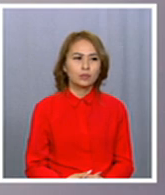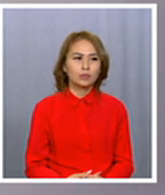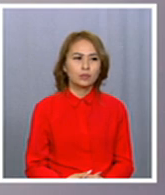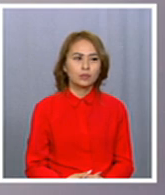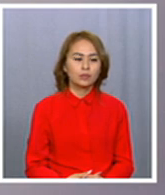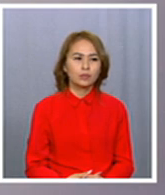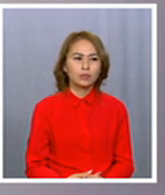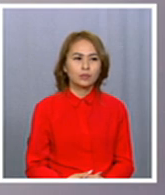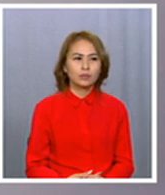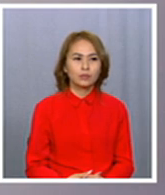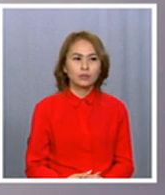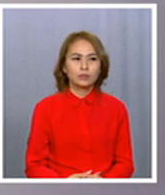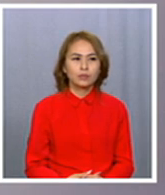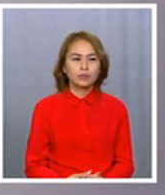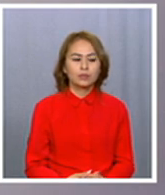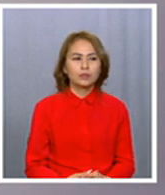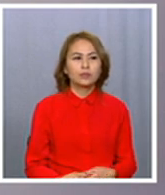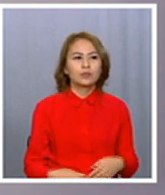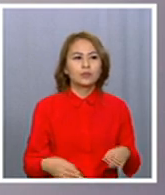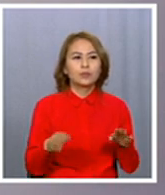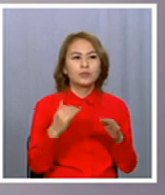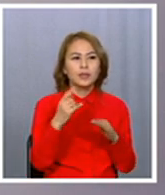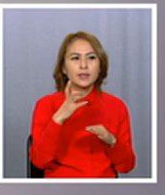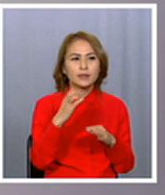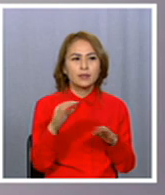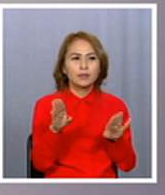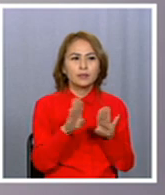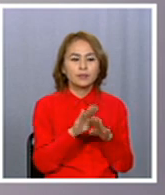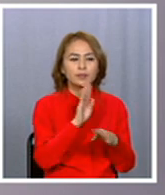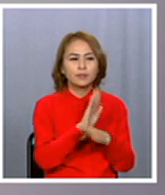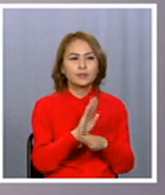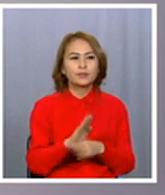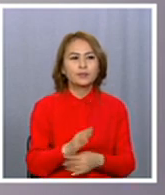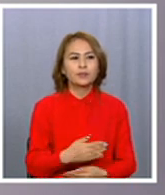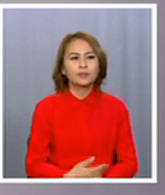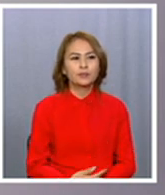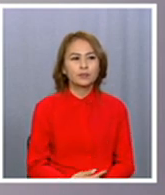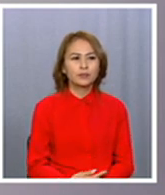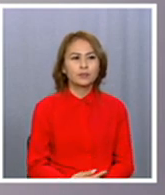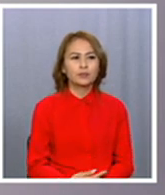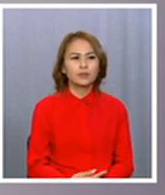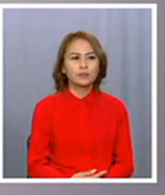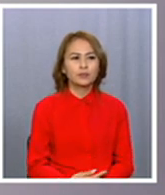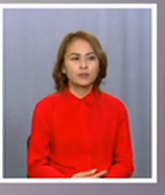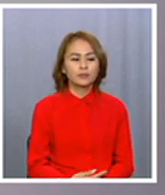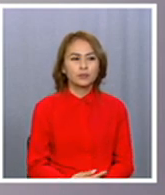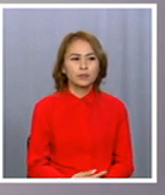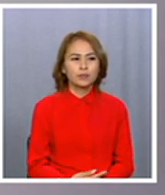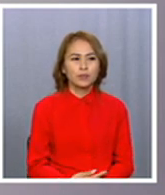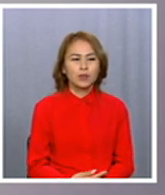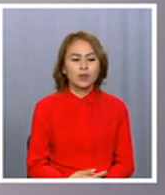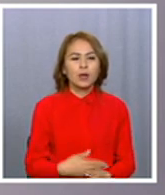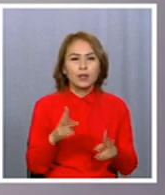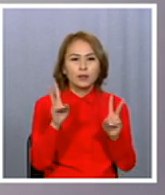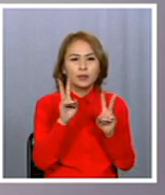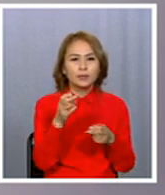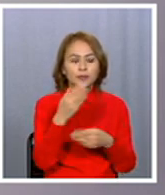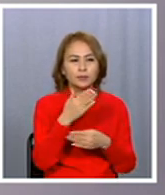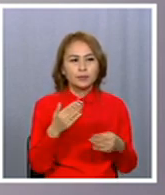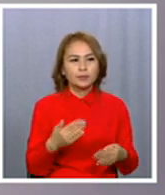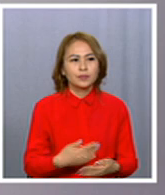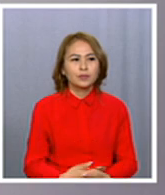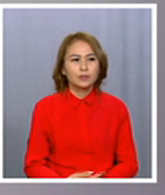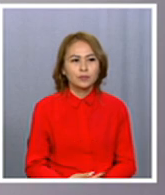Эссені жазуға қойылатын мынадай талаптар бар. Тақырыптан ауытқымау керек, яғни